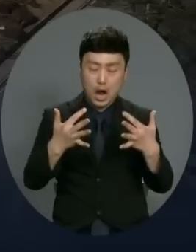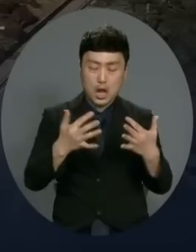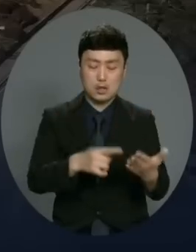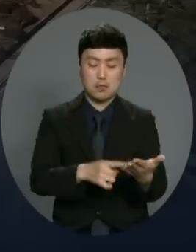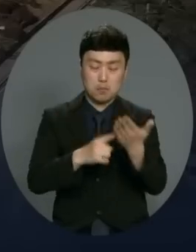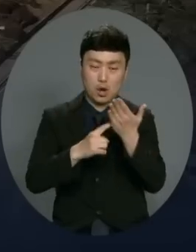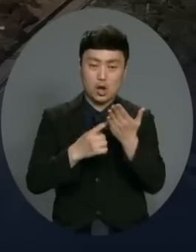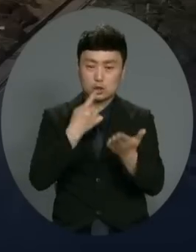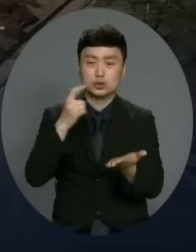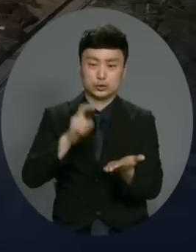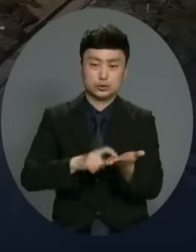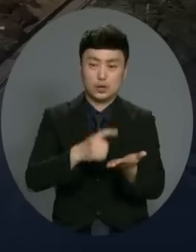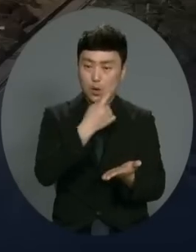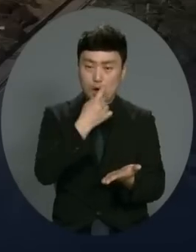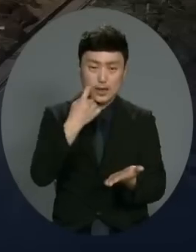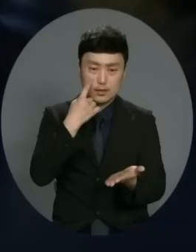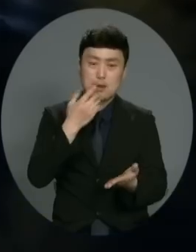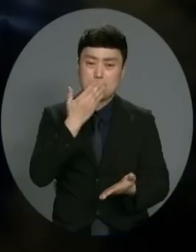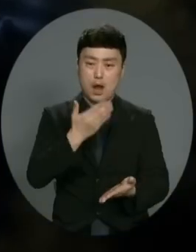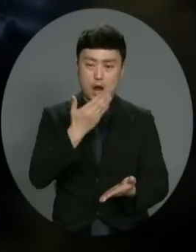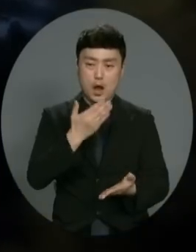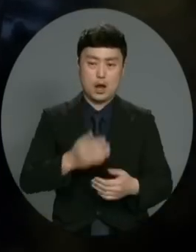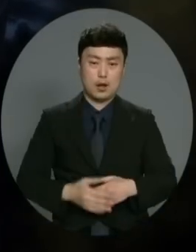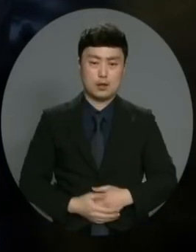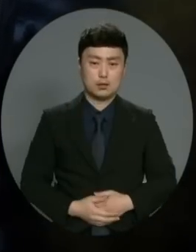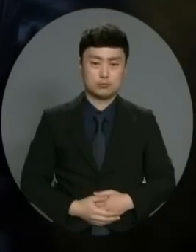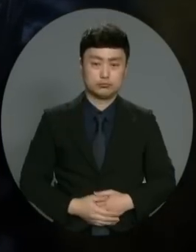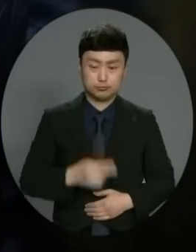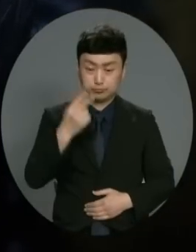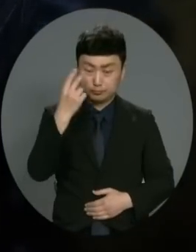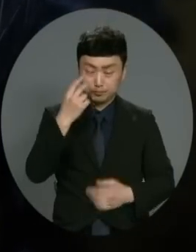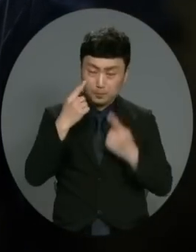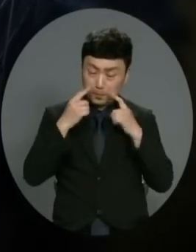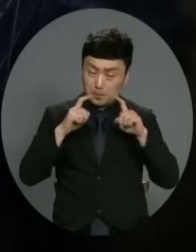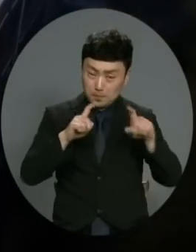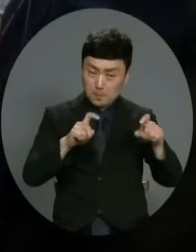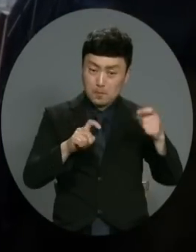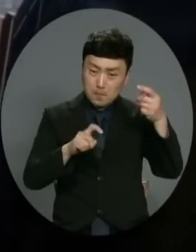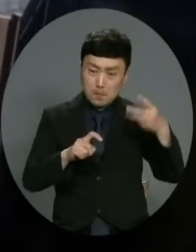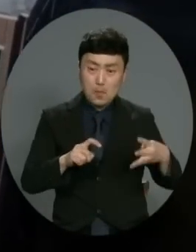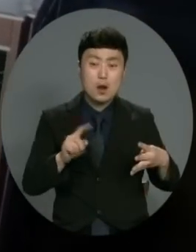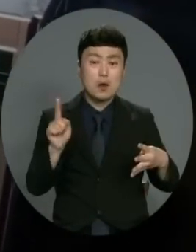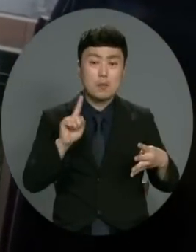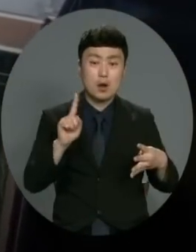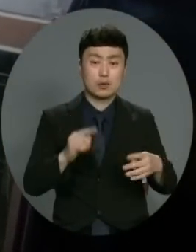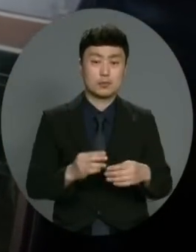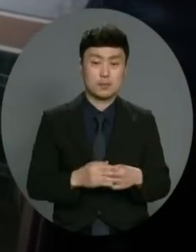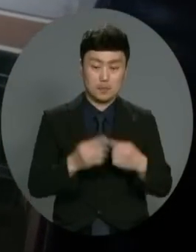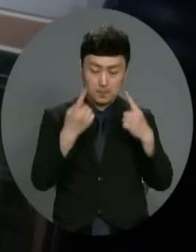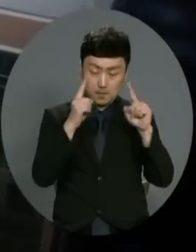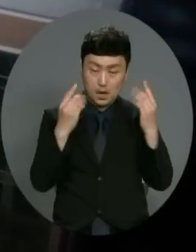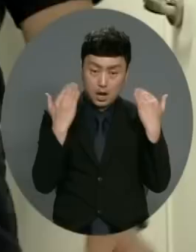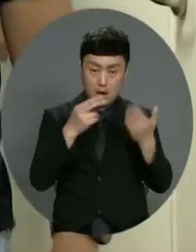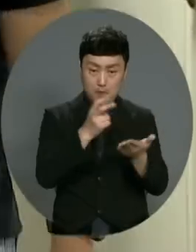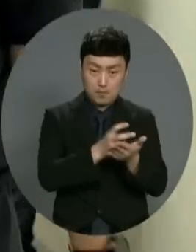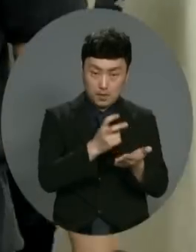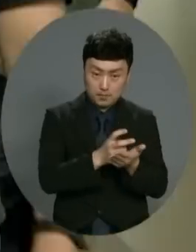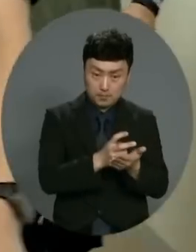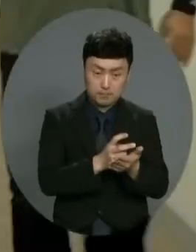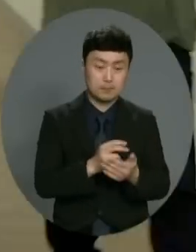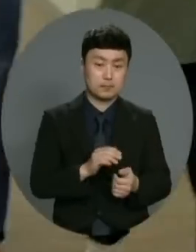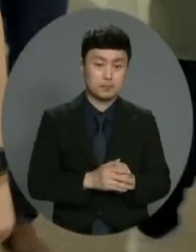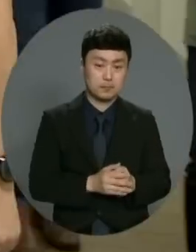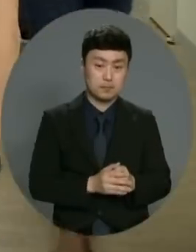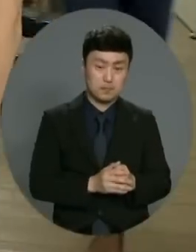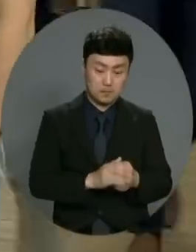확인할 쉽게 확인할 수 있었을 텐데 수상한 점은 이것만이 아닙니다 사립학교법에는 교비회계에 속하는